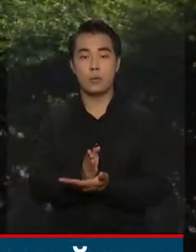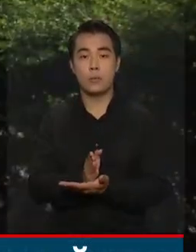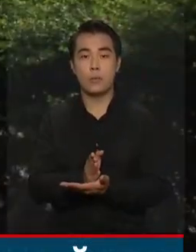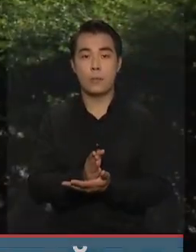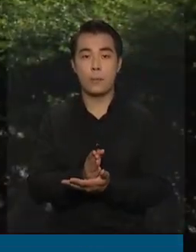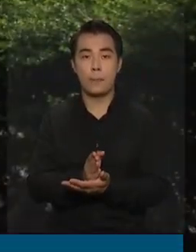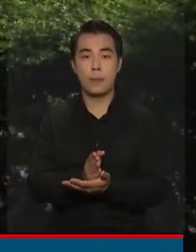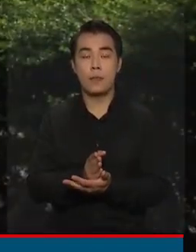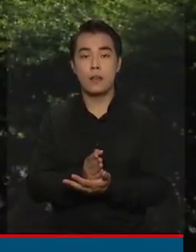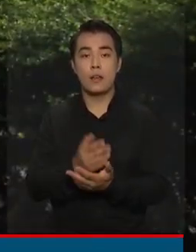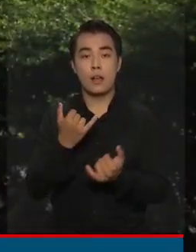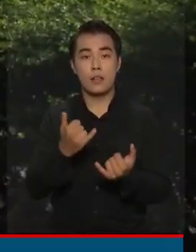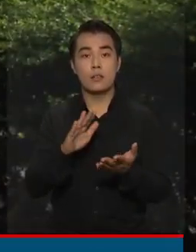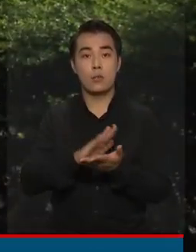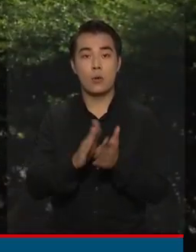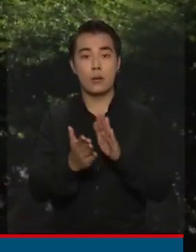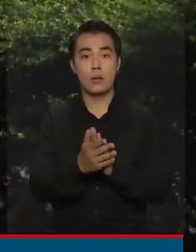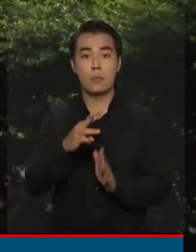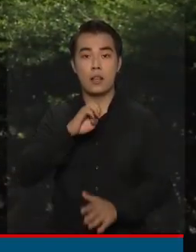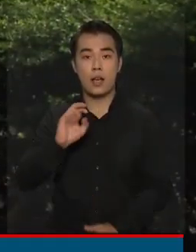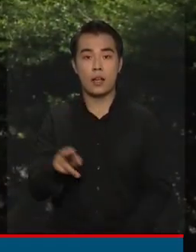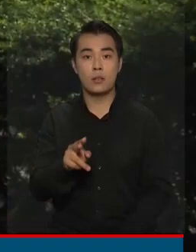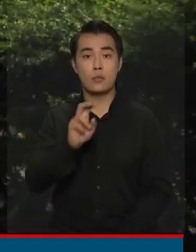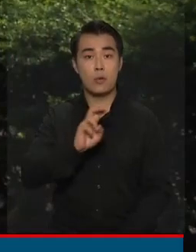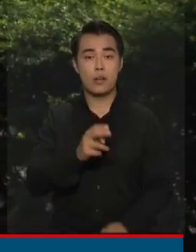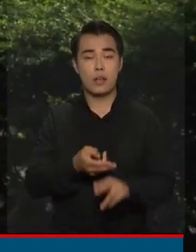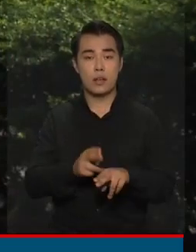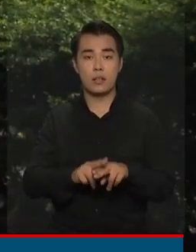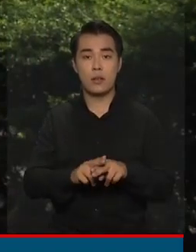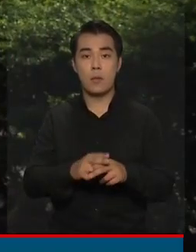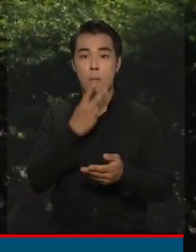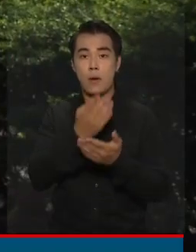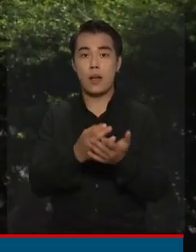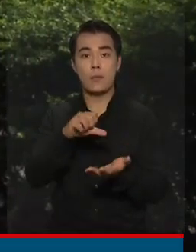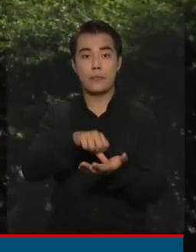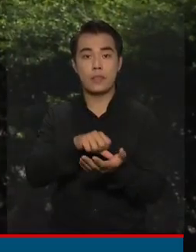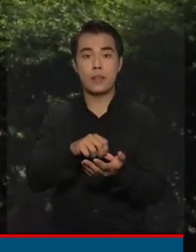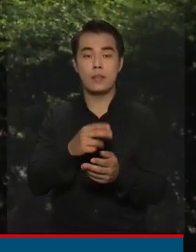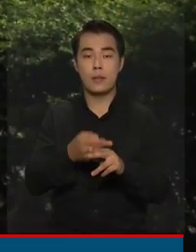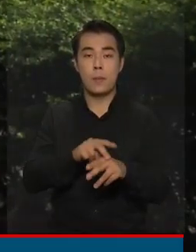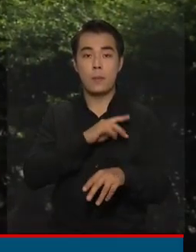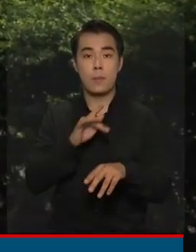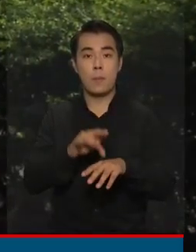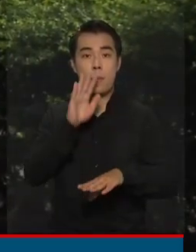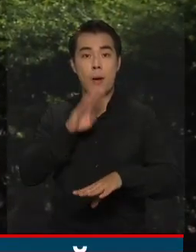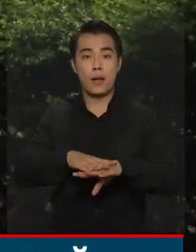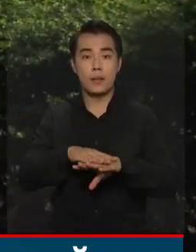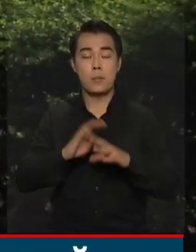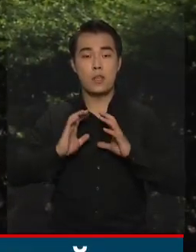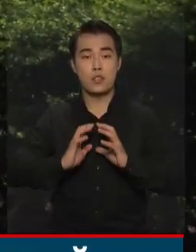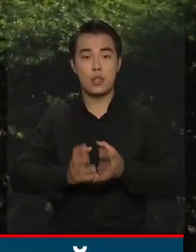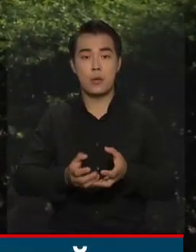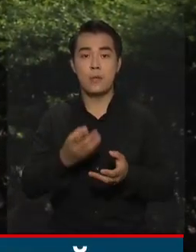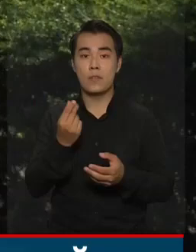думаю, сегодняшний вот договор, да, почти на миллиард долларов, это активное присутствие Ситибанка и на